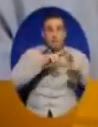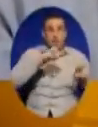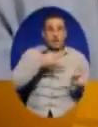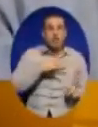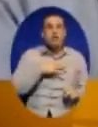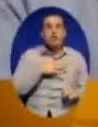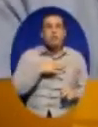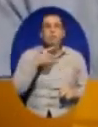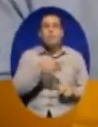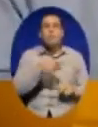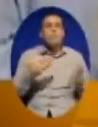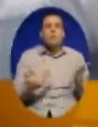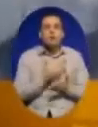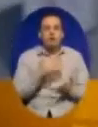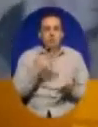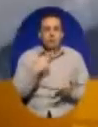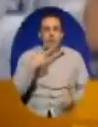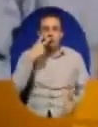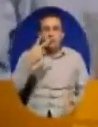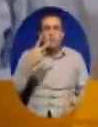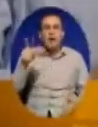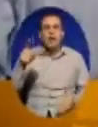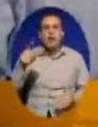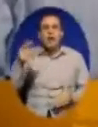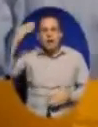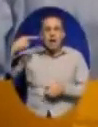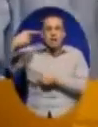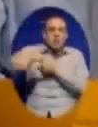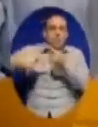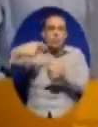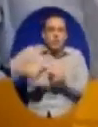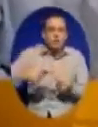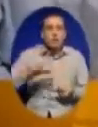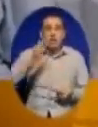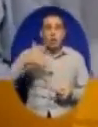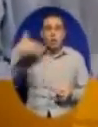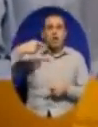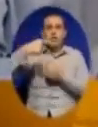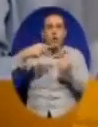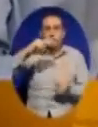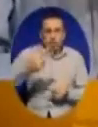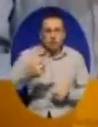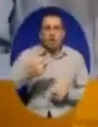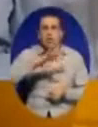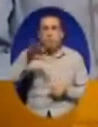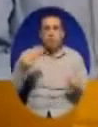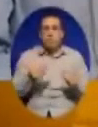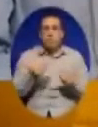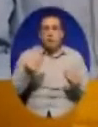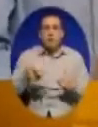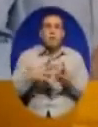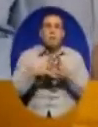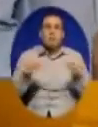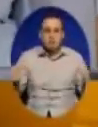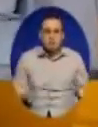חדשני בקטע הזה שאנחנו מסתכלים על רמה בין-דורית. כלומר, אתה יכול להניח שאחרי הדור השני, כל התכונות האלה יתמסמסו.